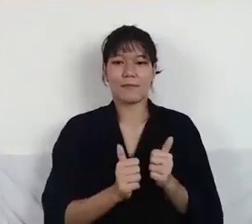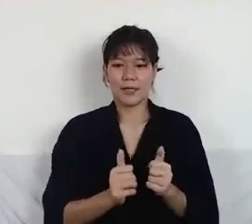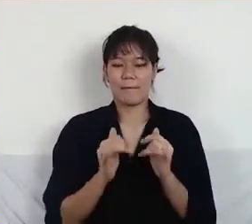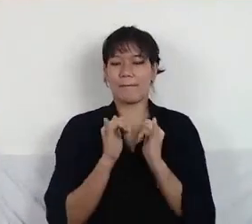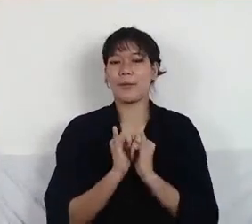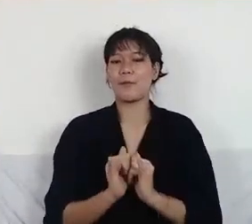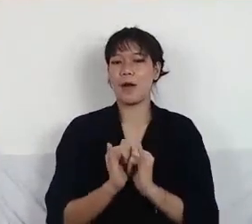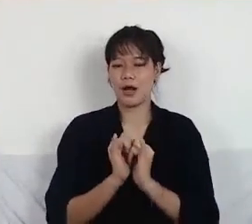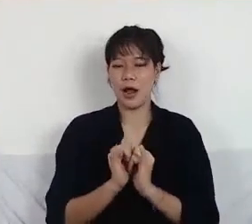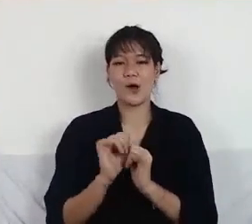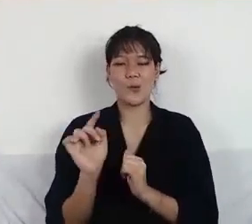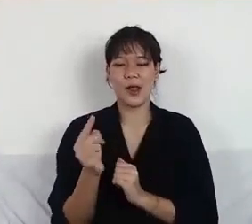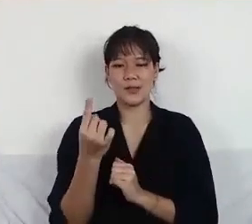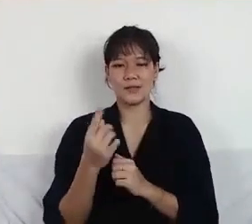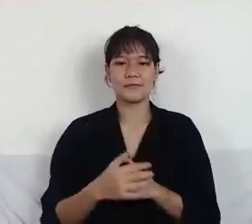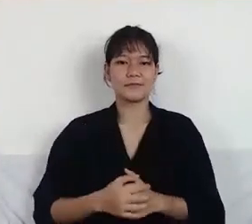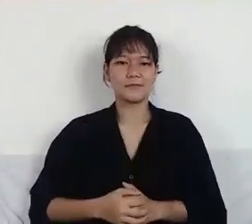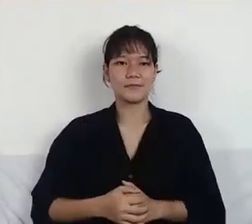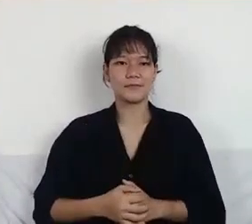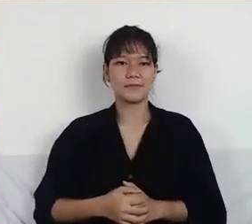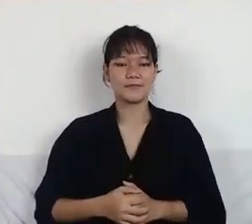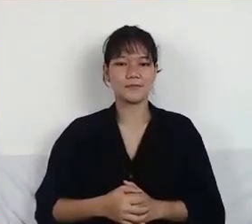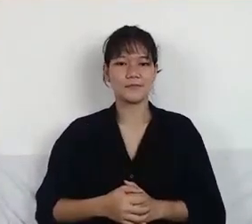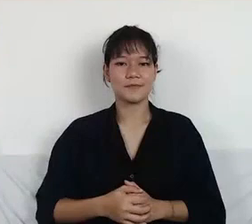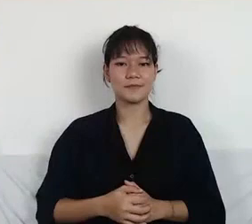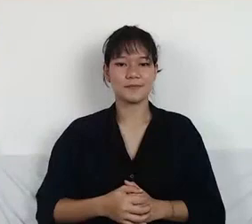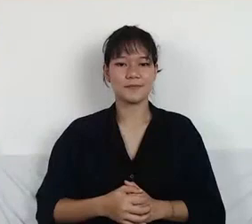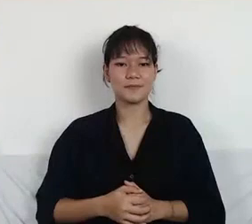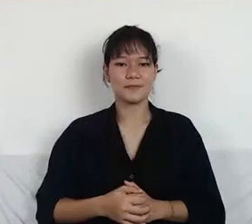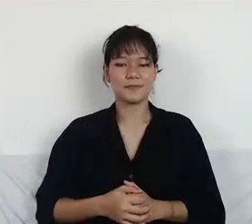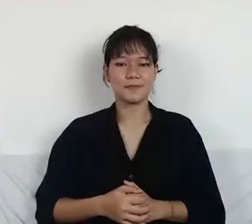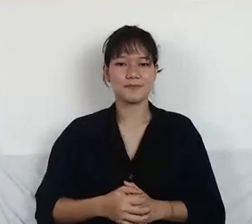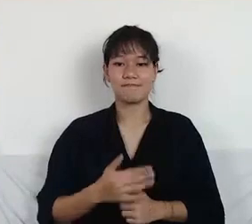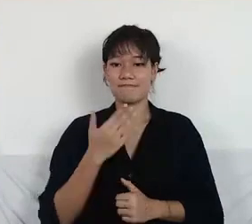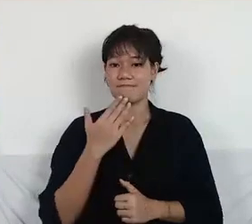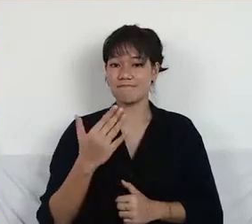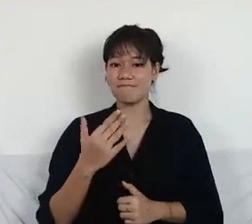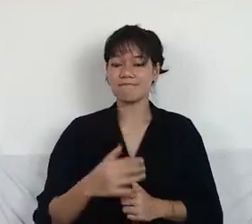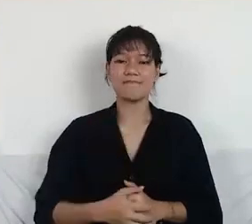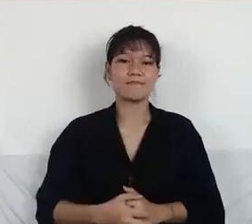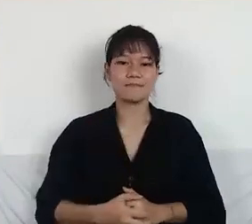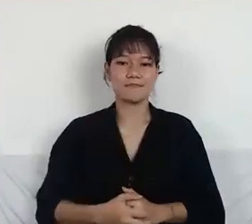untuk mengikuti ibadah minggu pagi ini. Terima kasih.